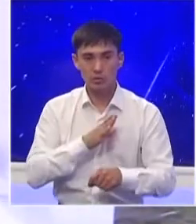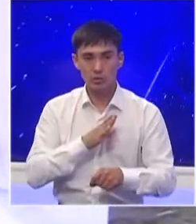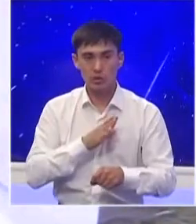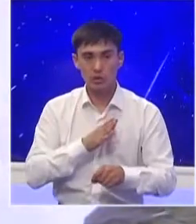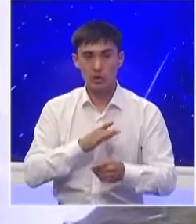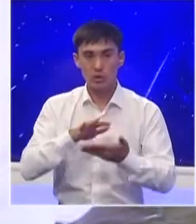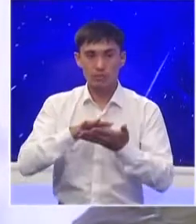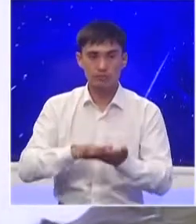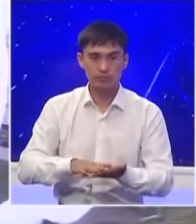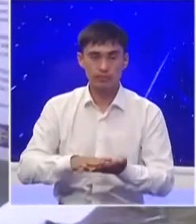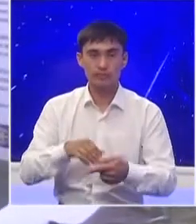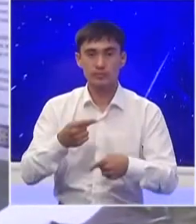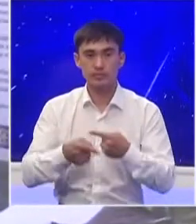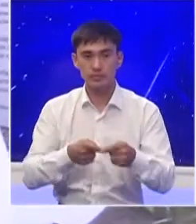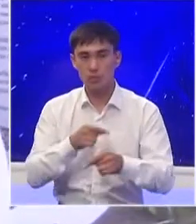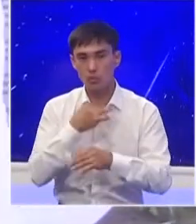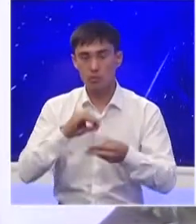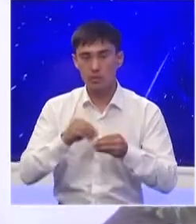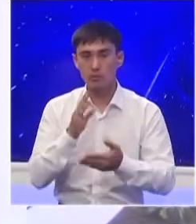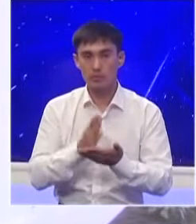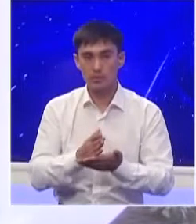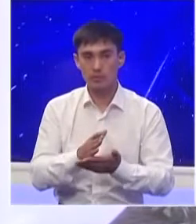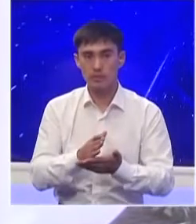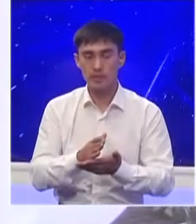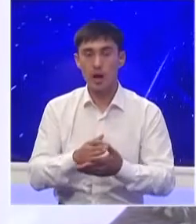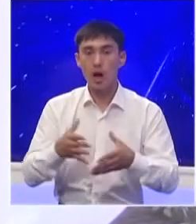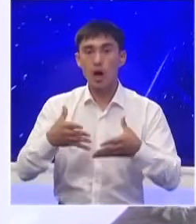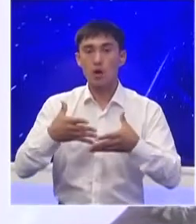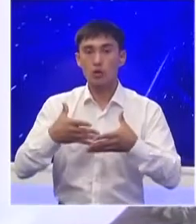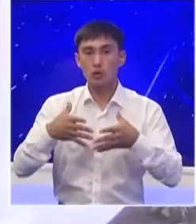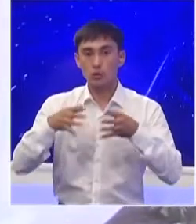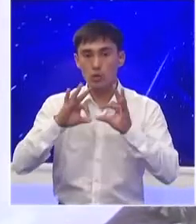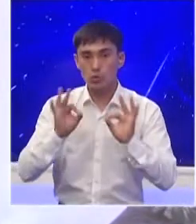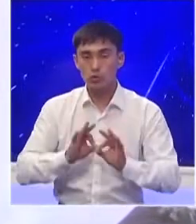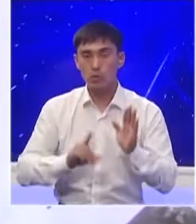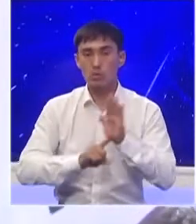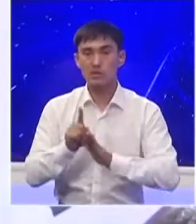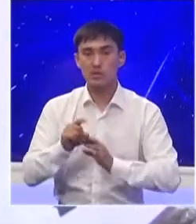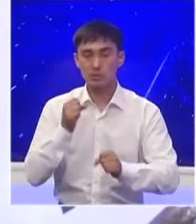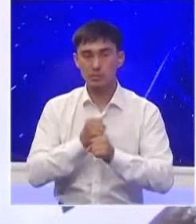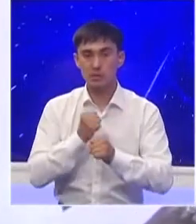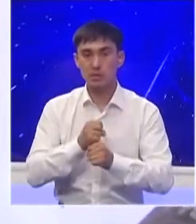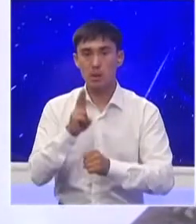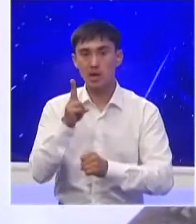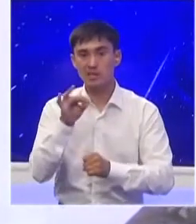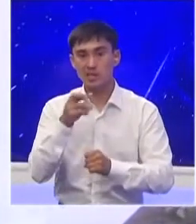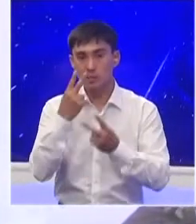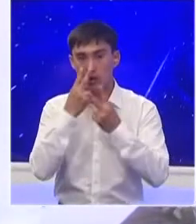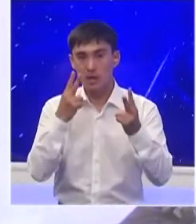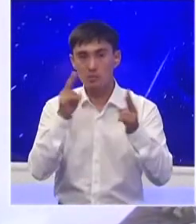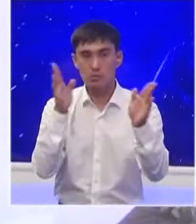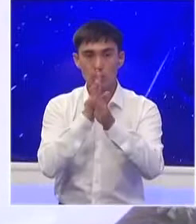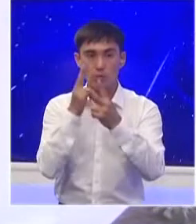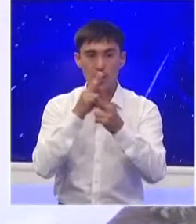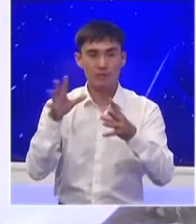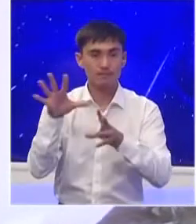Қорқыға түсіп қалды, сонымен біраз ұрадай көтерейді. А күзден бастап біз дайын алсақ, Қаз гидрометке қараймыз, себетін ауырады, себа ауырады,